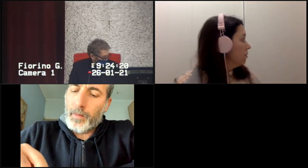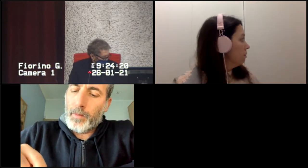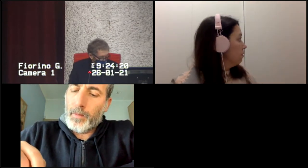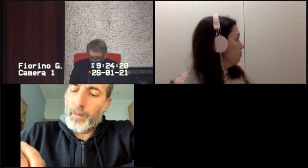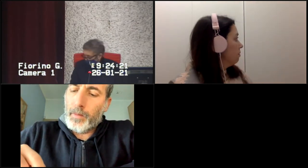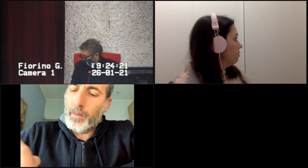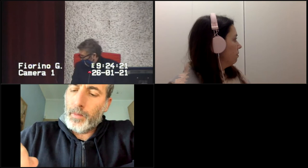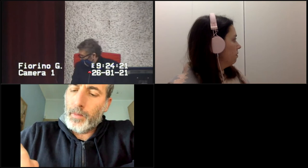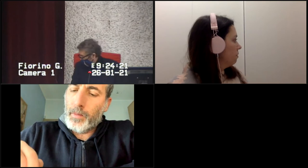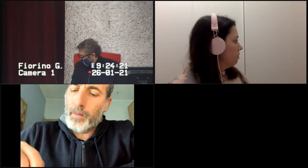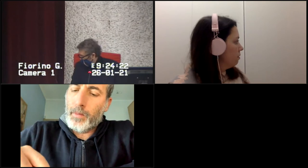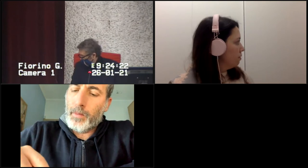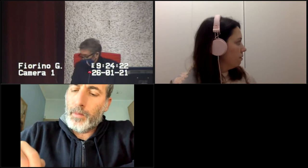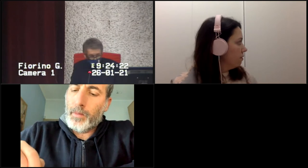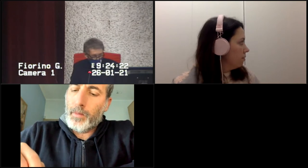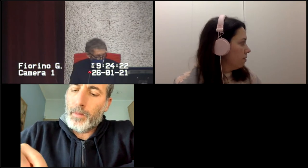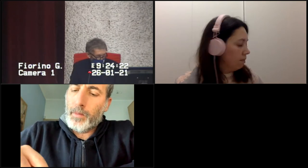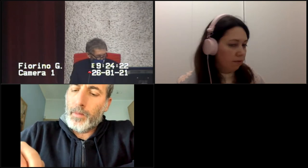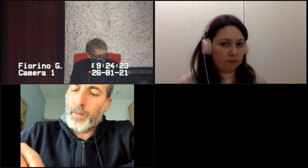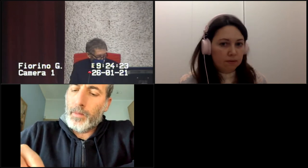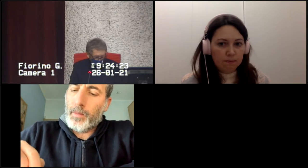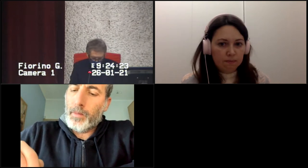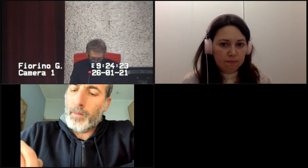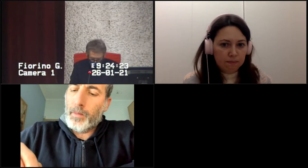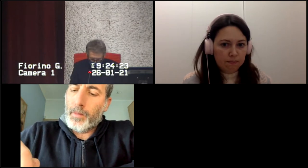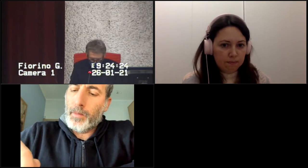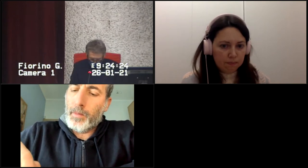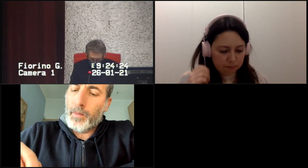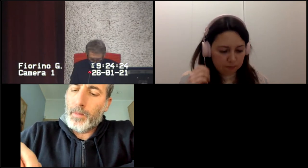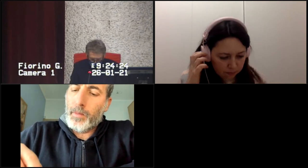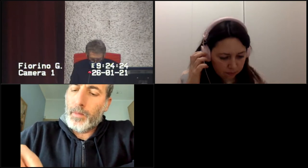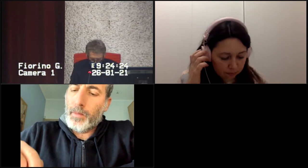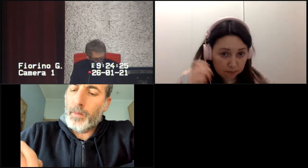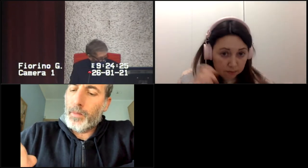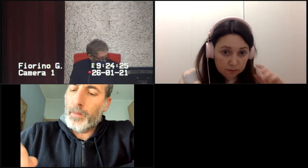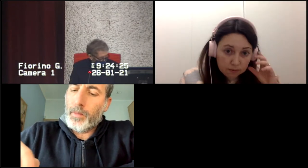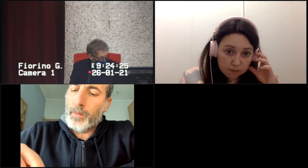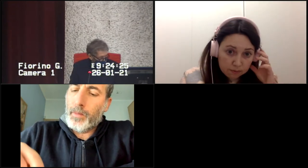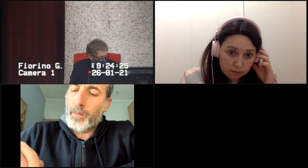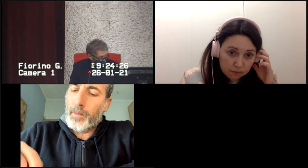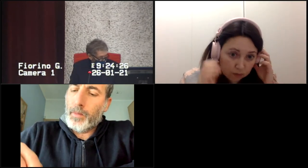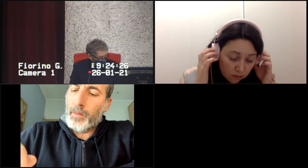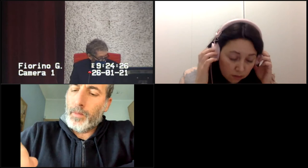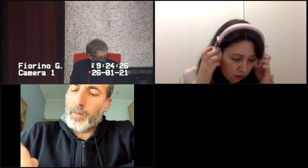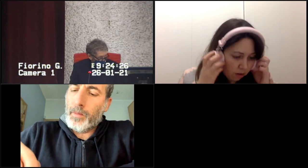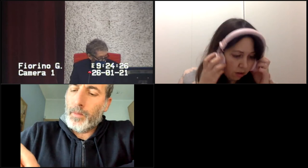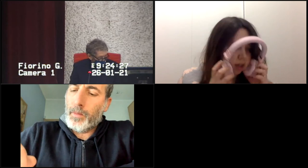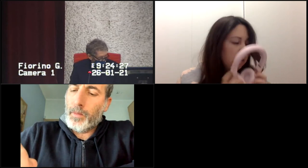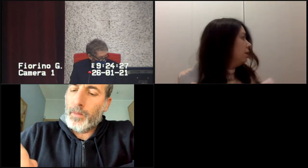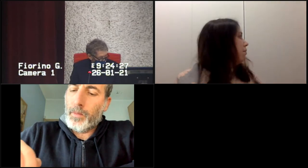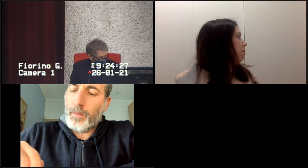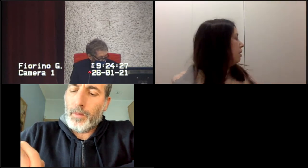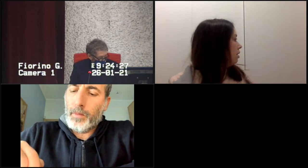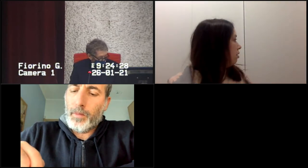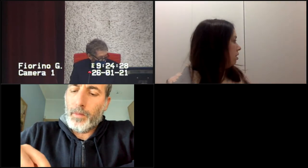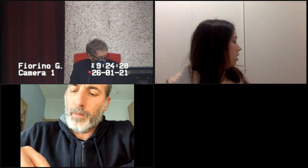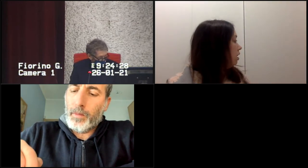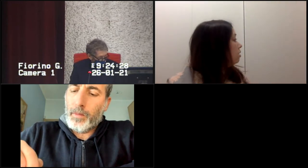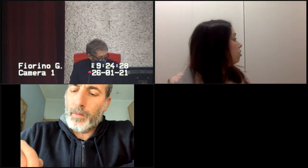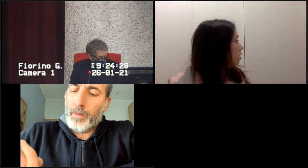20 favorevoli. 20 favorevoli. Scusate, rettifico, sono 20 favorevoli e un astenuto. Siamo